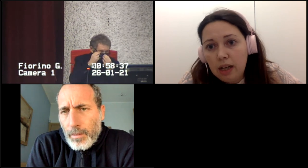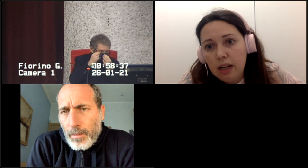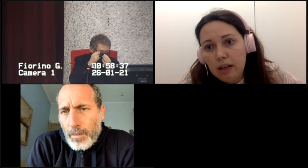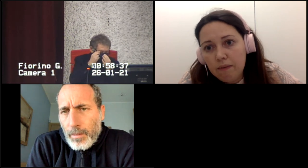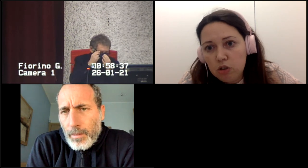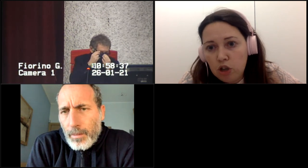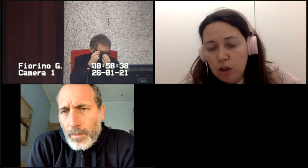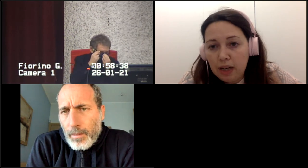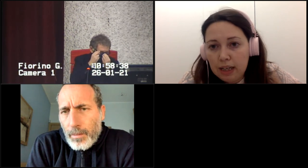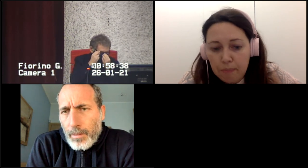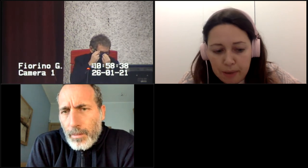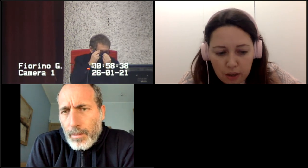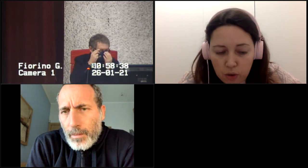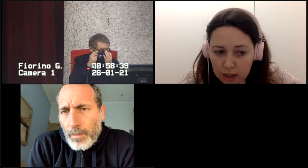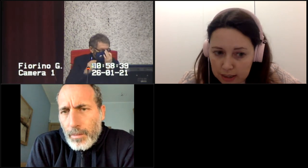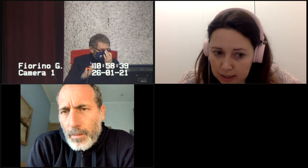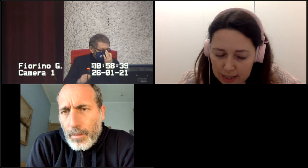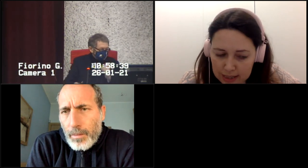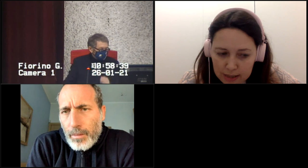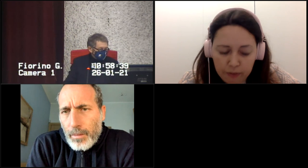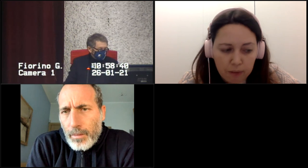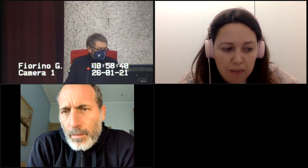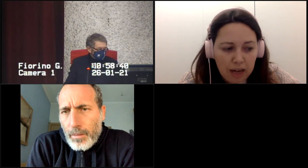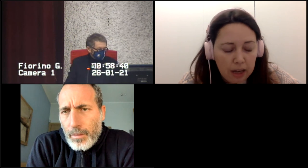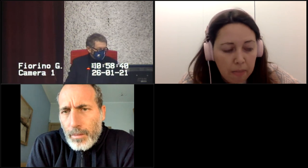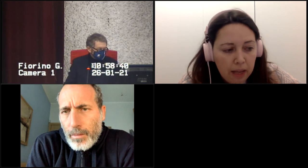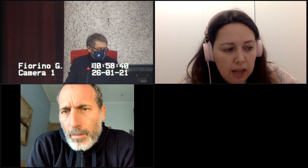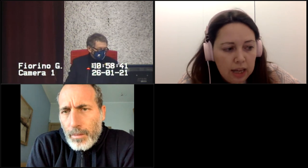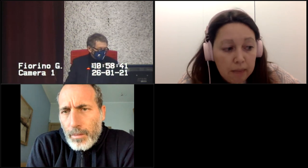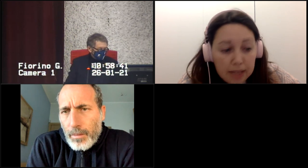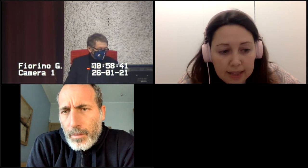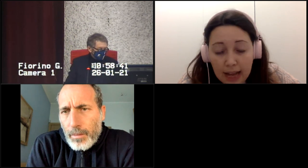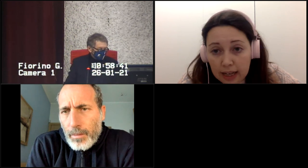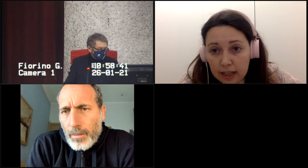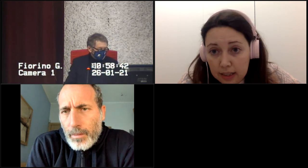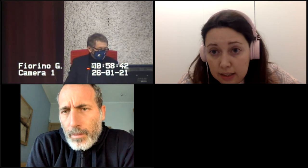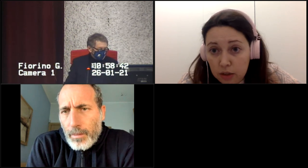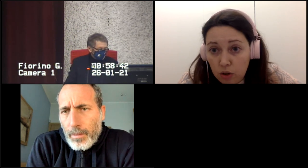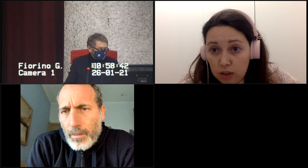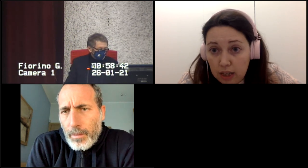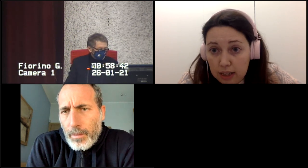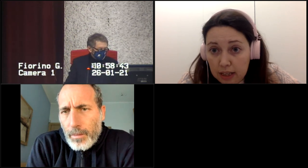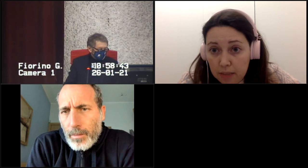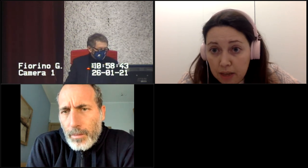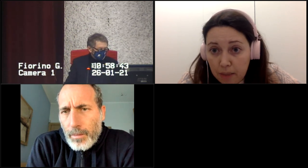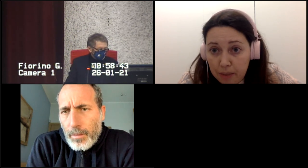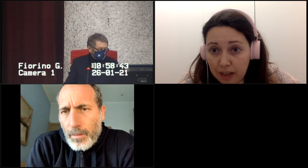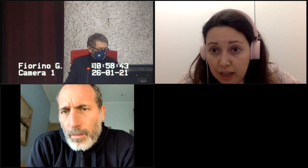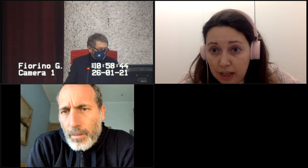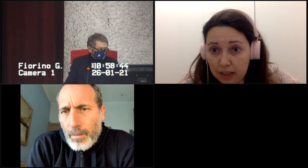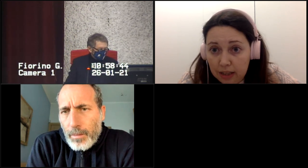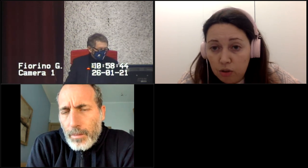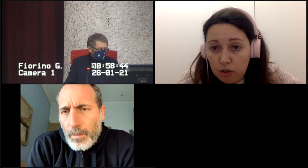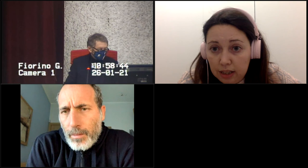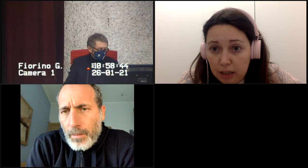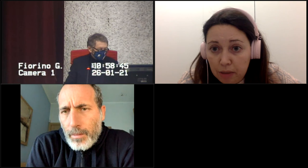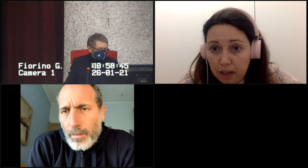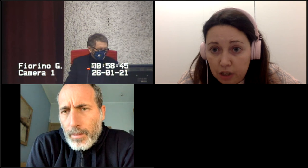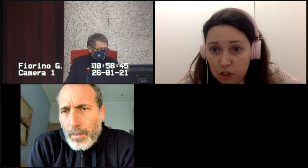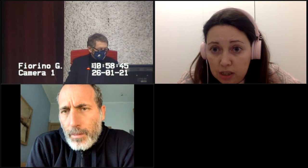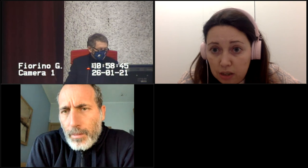possibile, diciamo anche per correttezza formale, emendare il titolo della delibera, perché il titolo